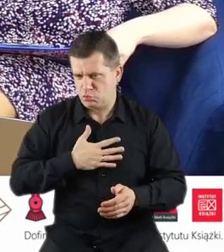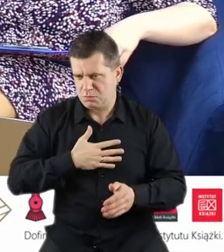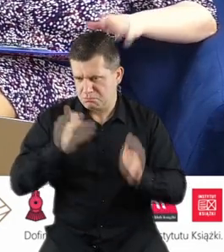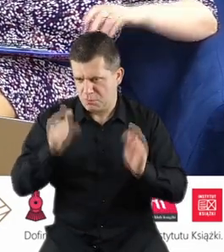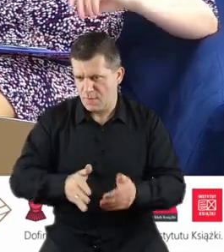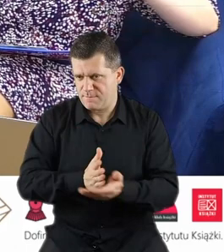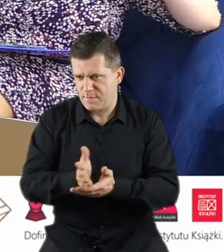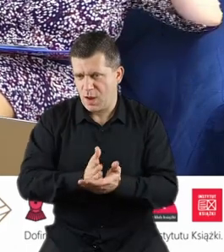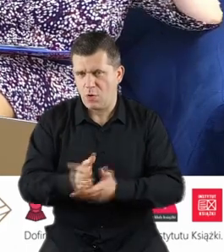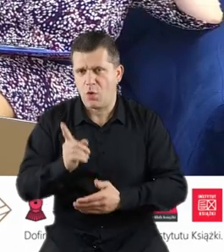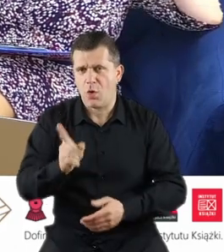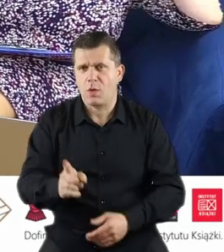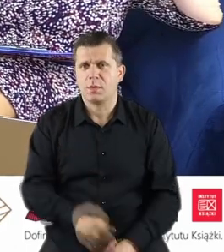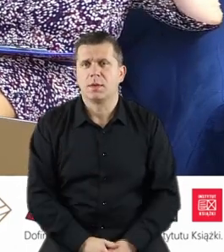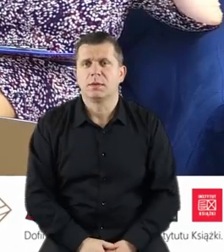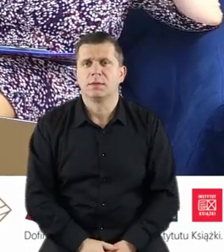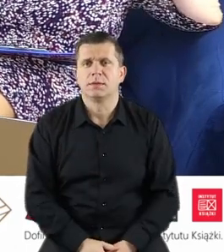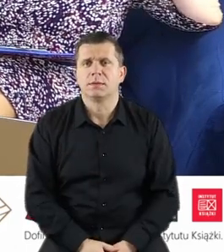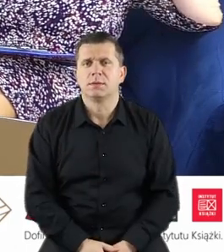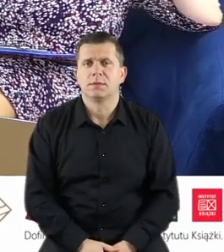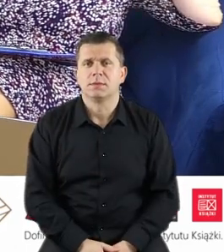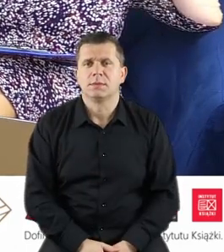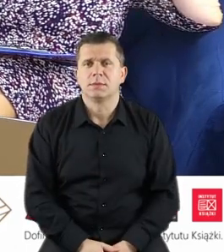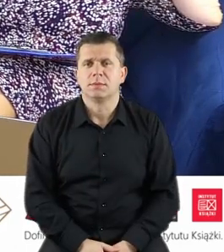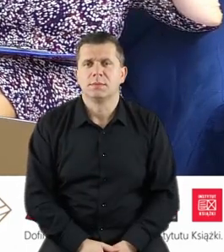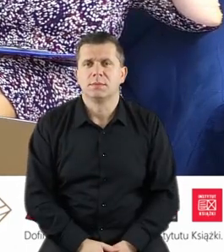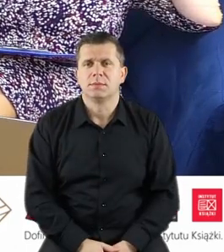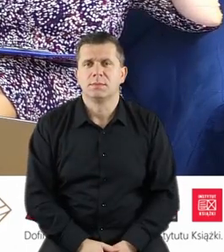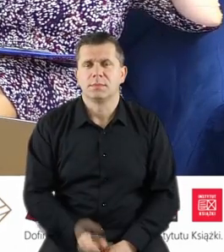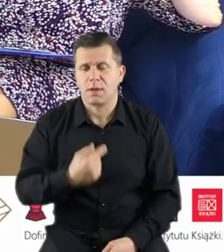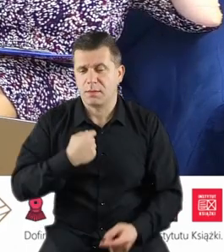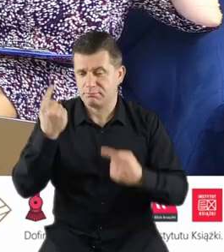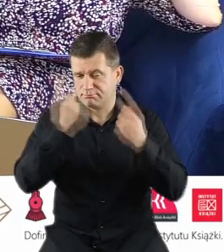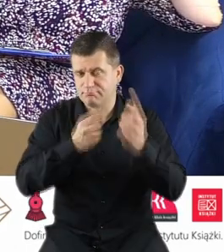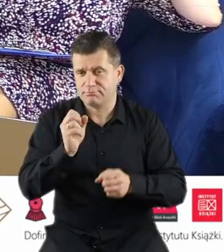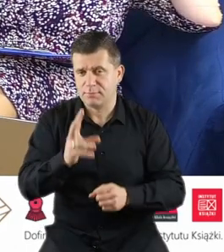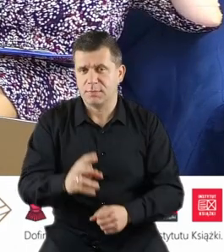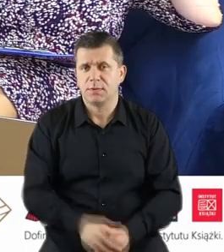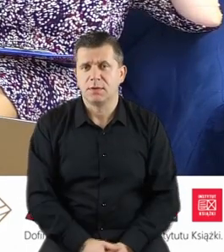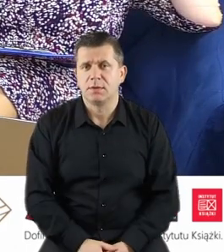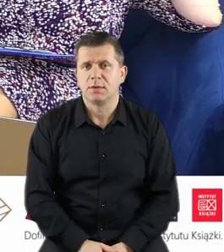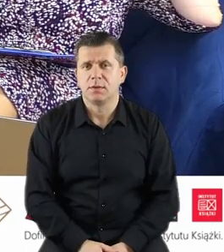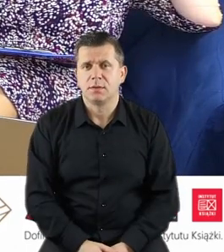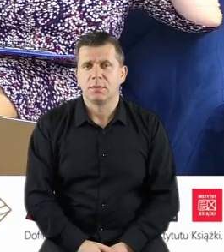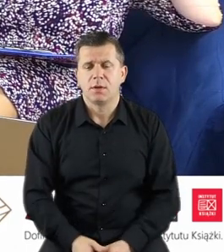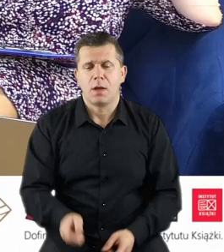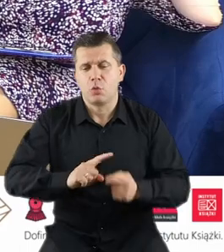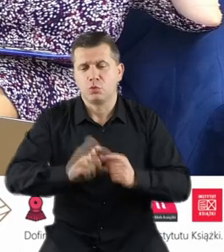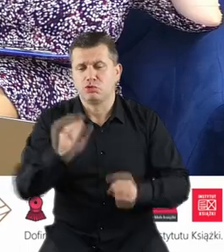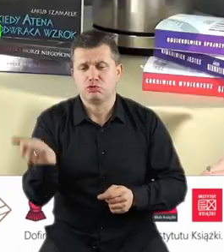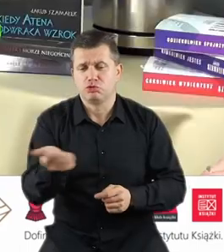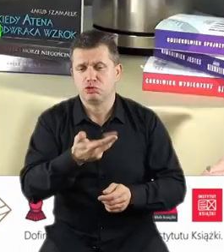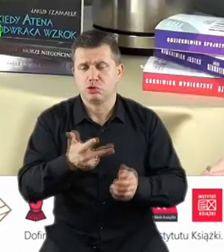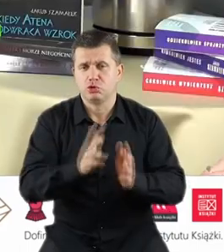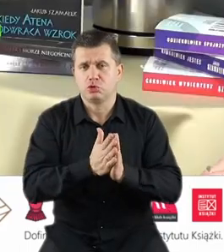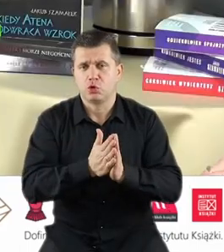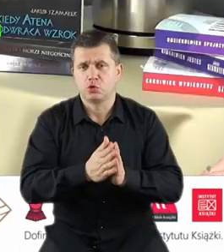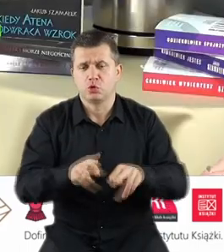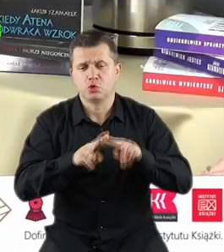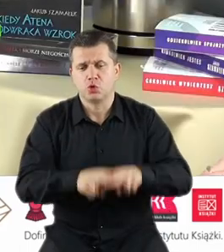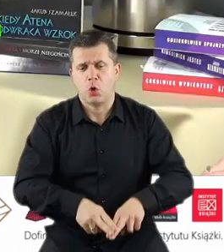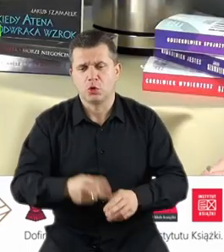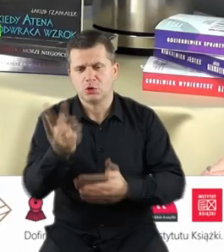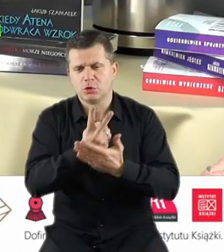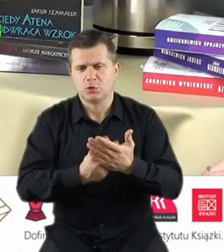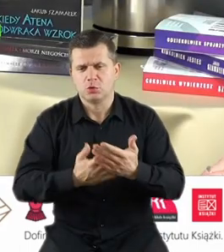myślałam, że ja się raczej w pozamiatane tę jest już po stronę prostu. tak skłaniałem, ale rozmawialiśmy z wydawcą, że nie mogę po trzech książkach zostawić czytelnika z dołem,